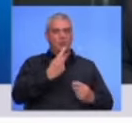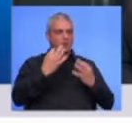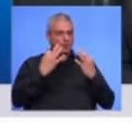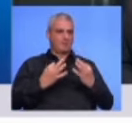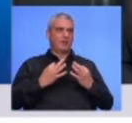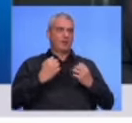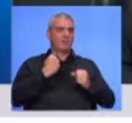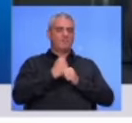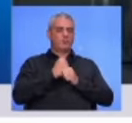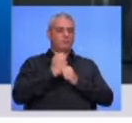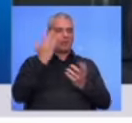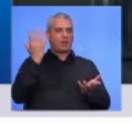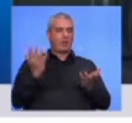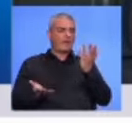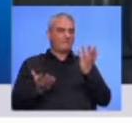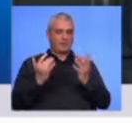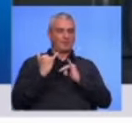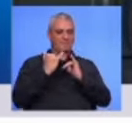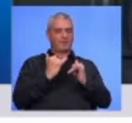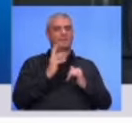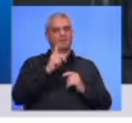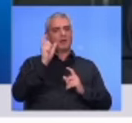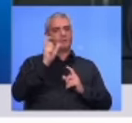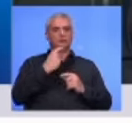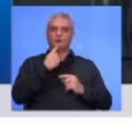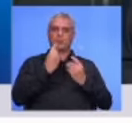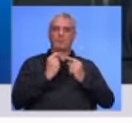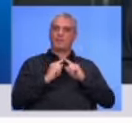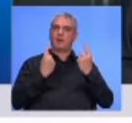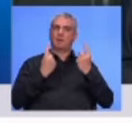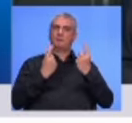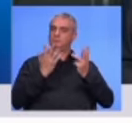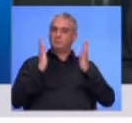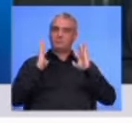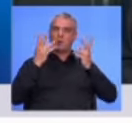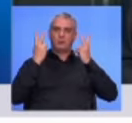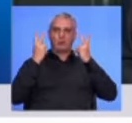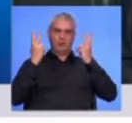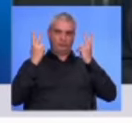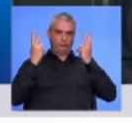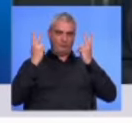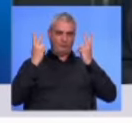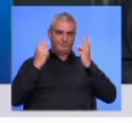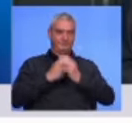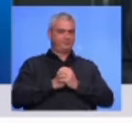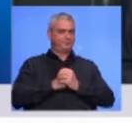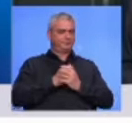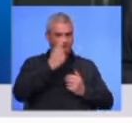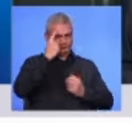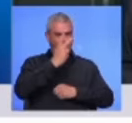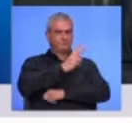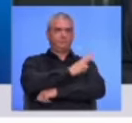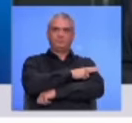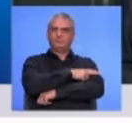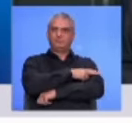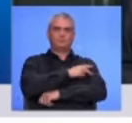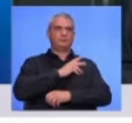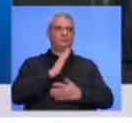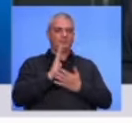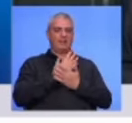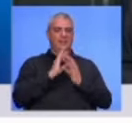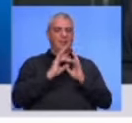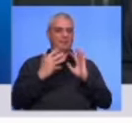את ההבחנה הזאת ומביא גם את הקול האחר, זה סופר חשוב. אתה יודע שהמשטרה החליטה לפתוח